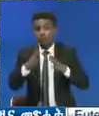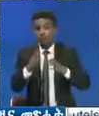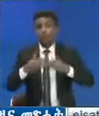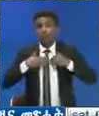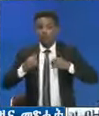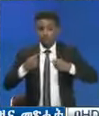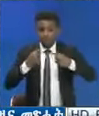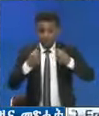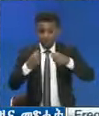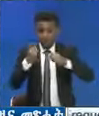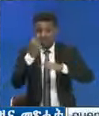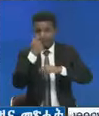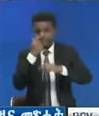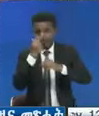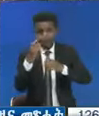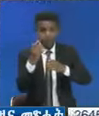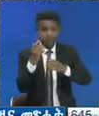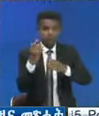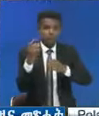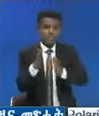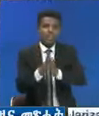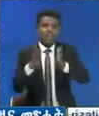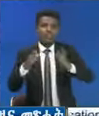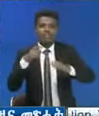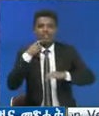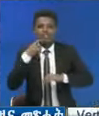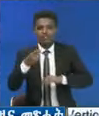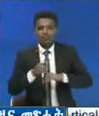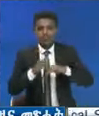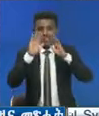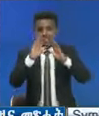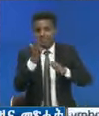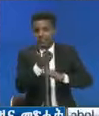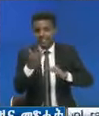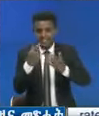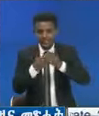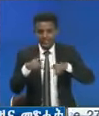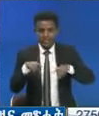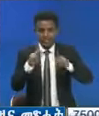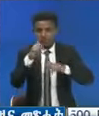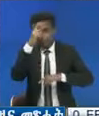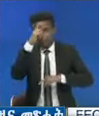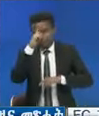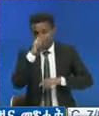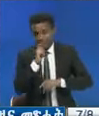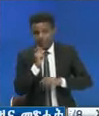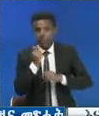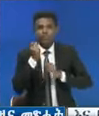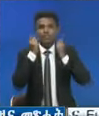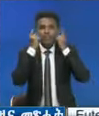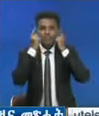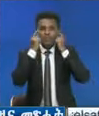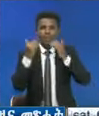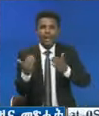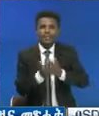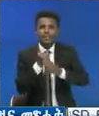ጥረት ተማርከው ተሞክሮውን እናሰፋለን ይላሉ። ያስገረመኝ ነገር ከዚህ አካባቢ ያለ አርሶ አደር ታታሪና ትጉ መሆኑ የተገነዘቡትኝ አዲስ